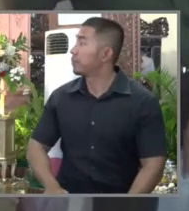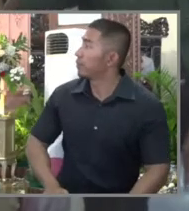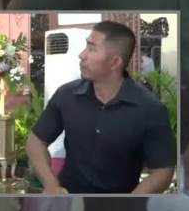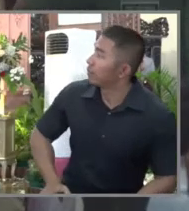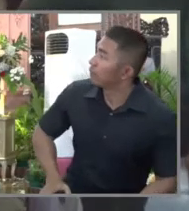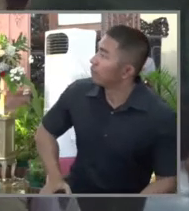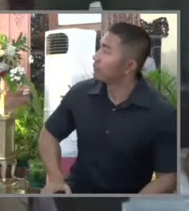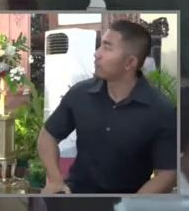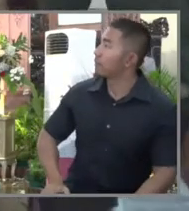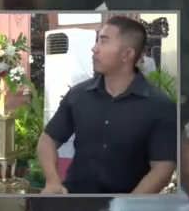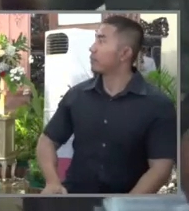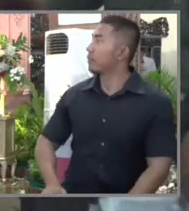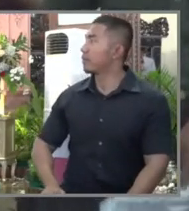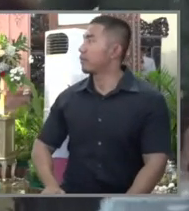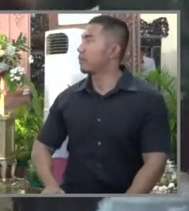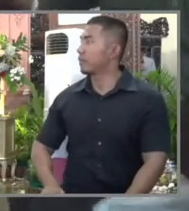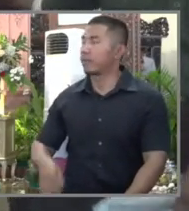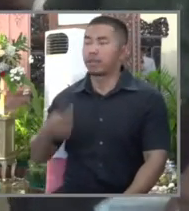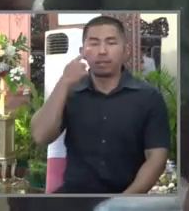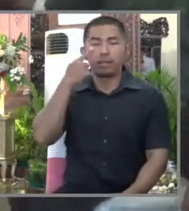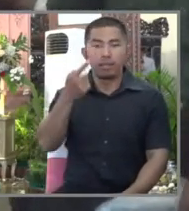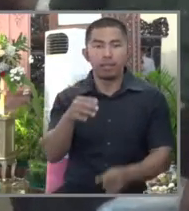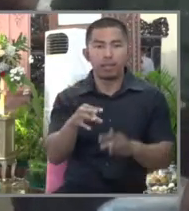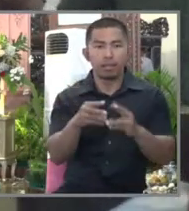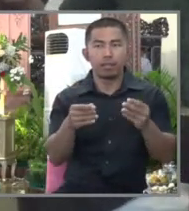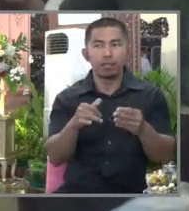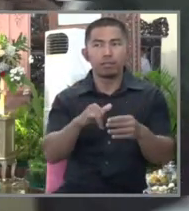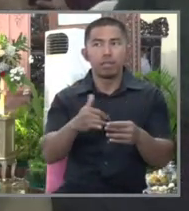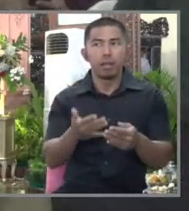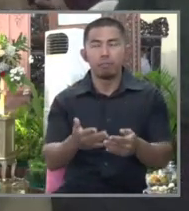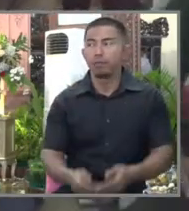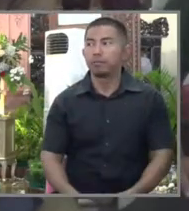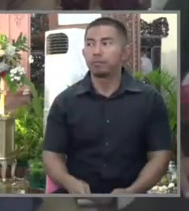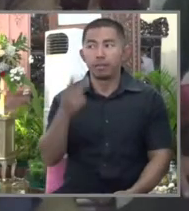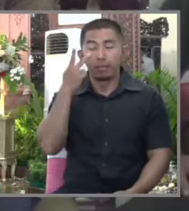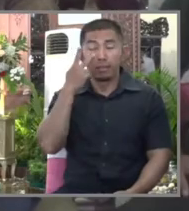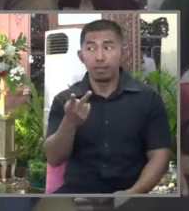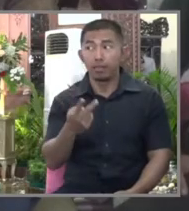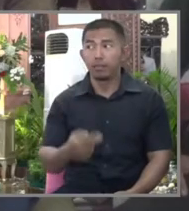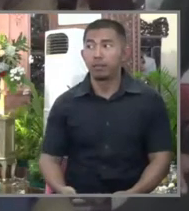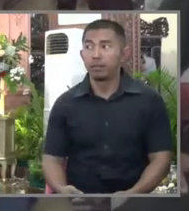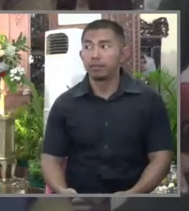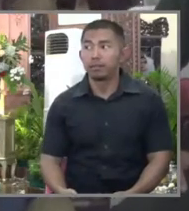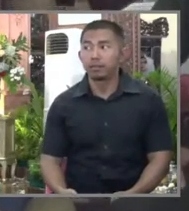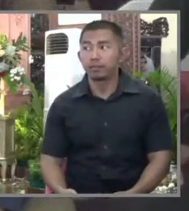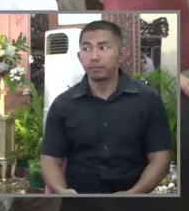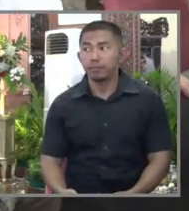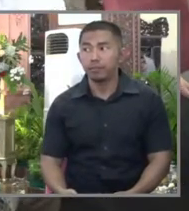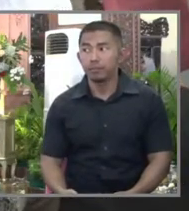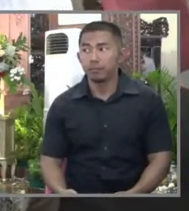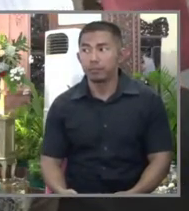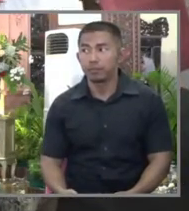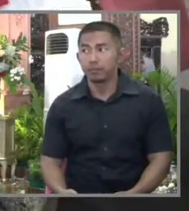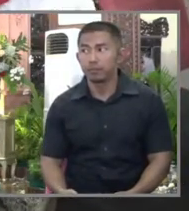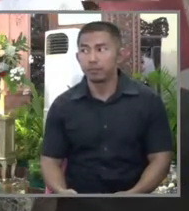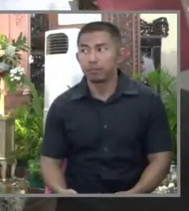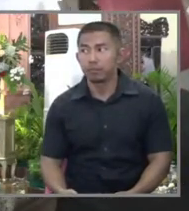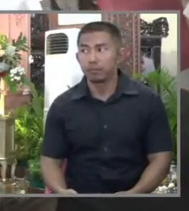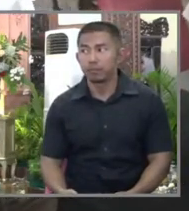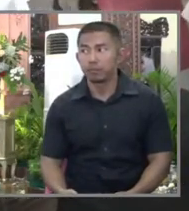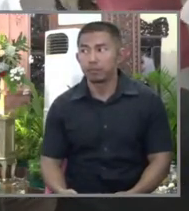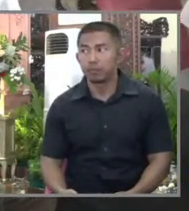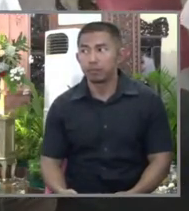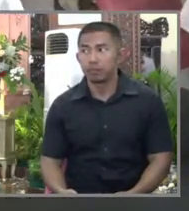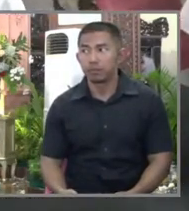Bu? Oh tak kira apa sutra bukan ya? Bukan. Sutra kecewa ya? Oh iya bukan sutra. Ya